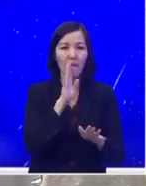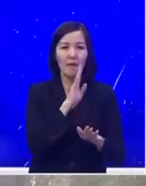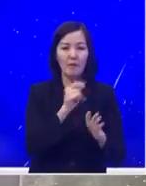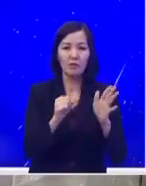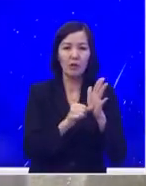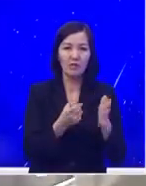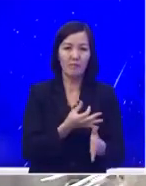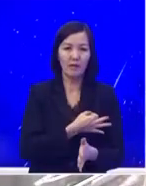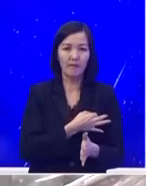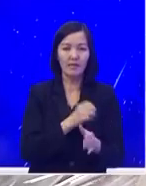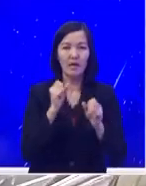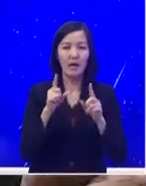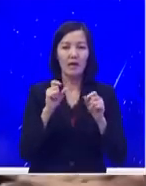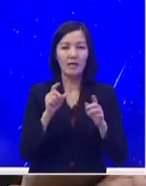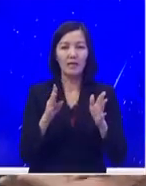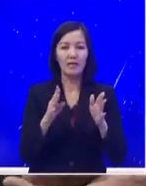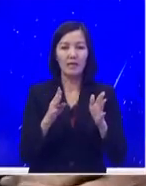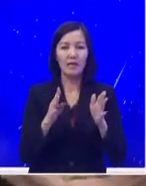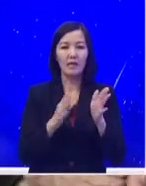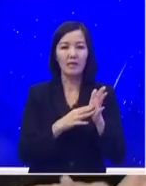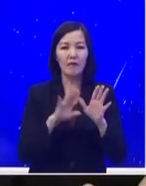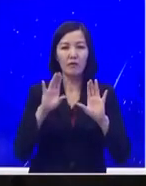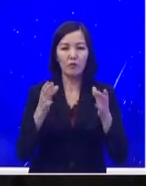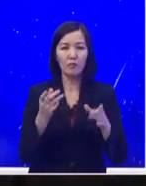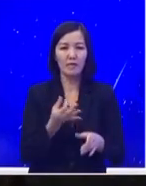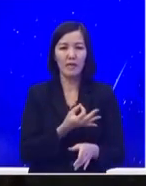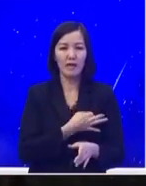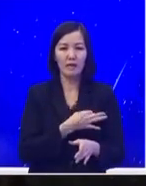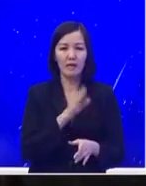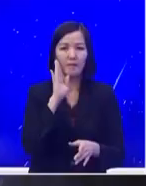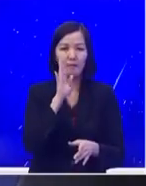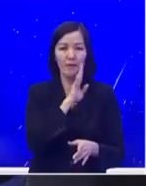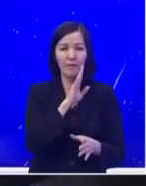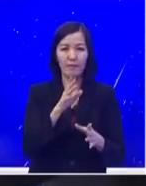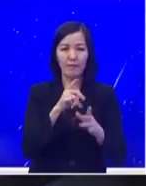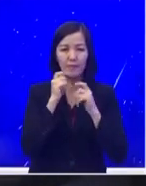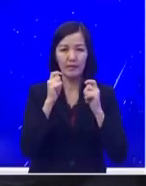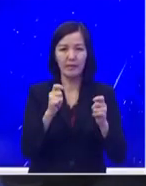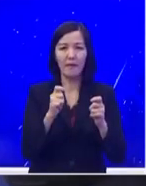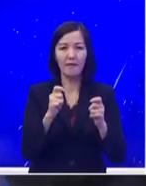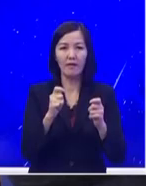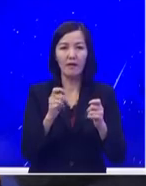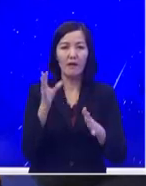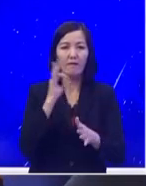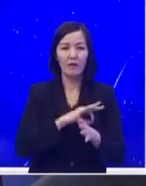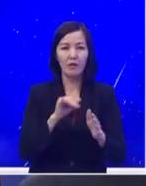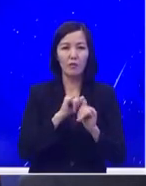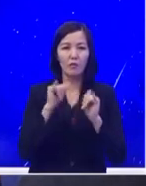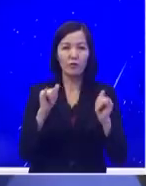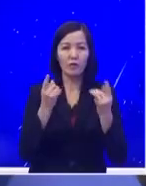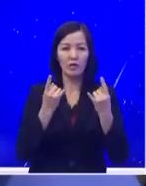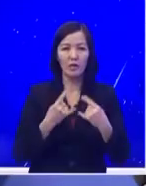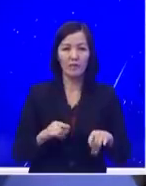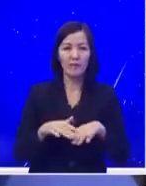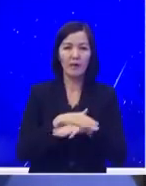подвесок «Алтын-Алқа» и 9 «Кымыс-Алқа». Городоначальник поздравил женщин с высокой наградой, отметив их вклад в улучшение